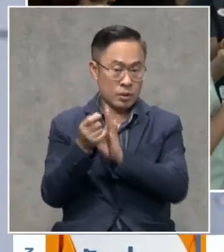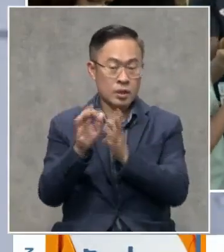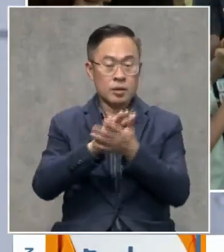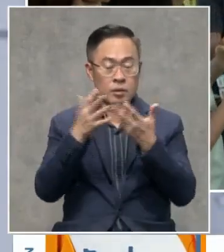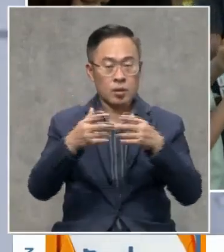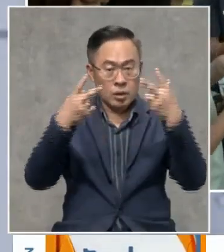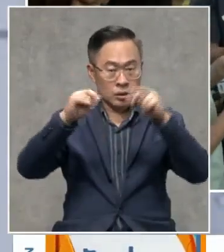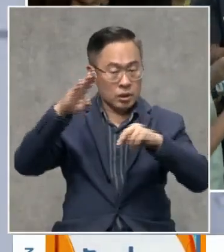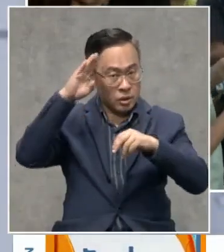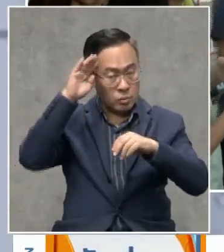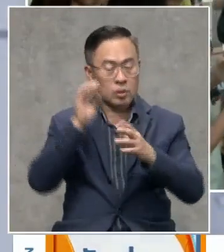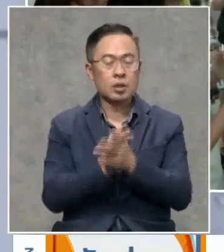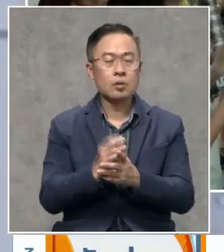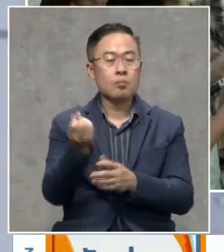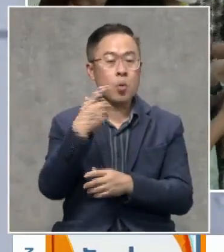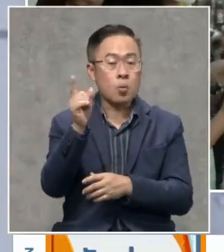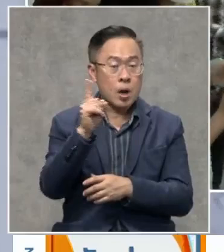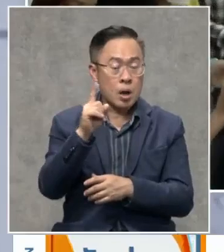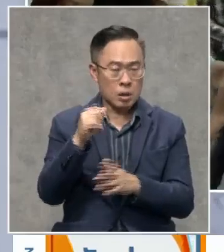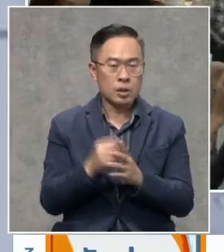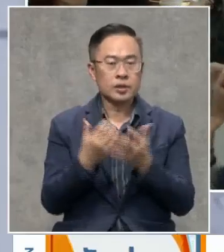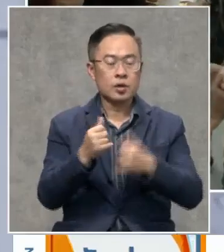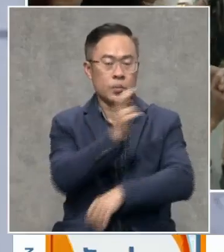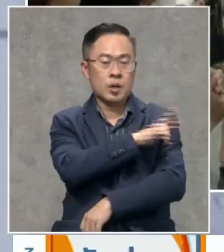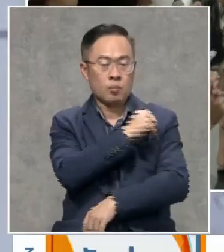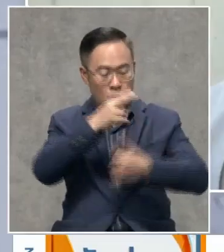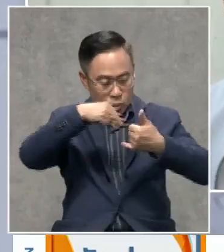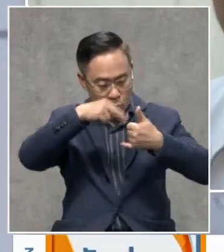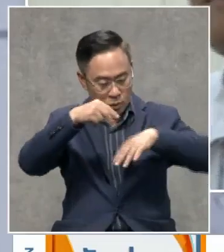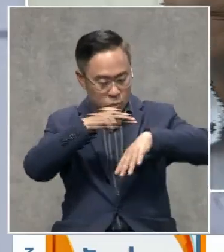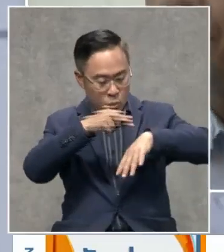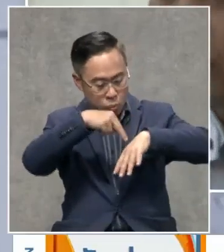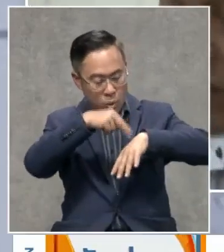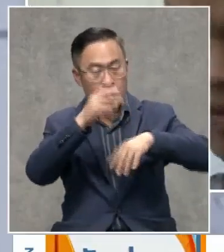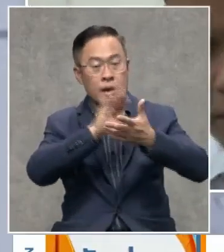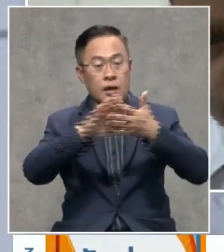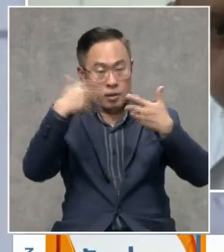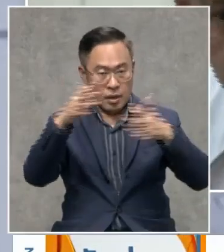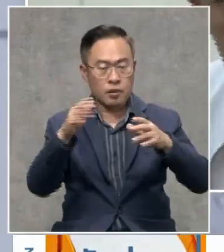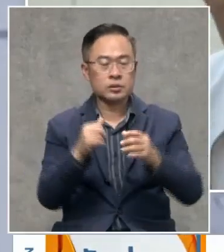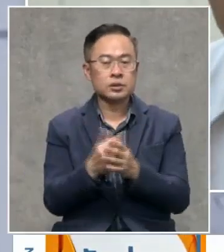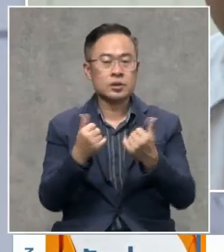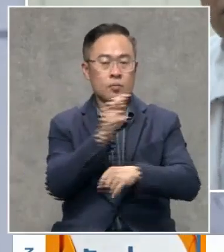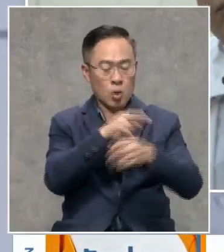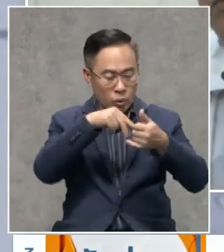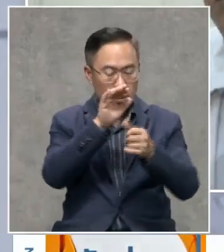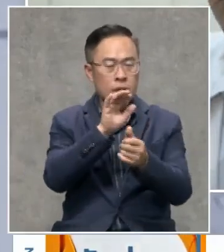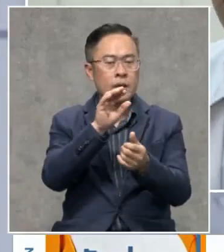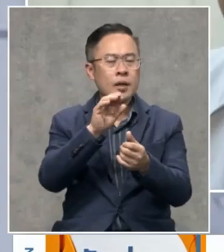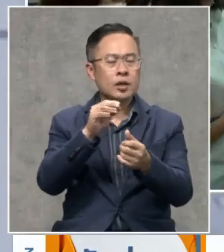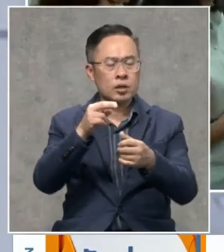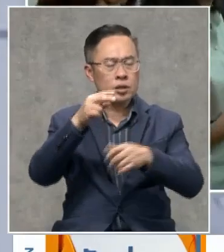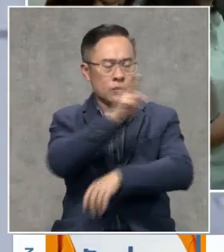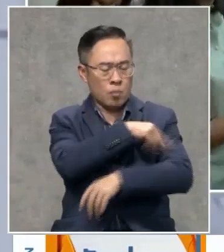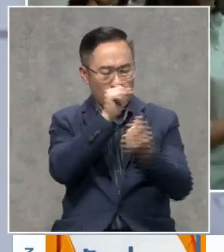ท่านนายกรัฐมนตรีก็บอกกับคุณธนกรว่าเดี๋ยวจะแวะไปหาหมอซึ่งขณะนี้นายกรัฐมนตรีก็ได้ไปหาหมอเรียบร้อยแล้วโดยน